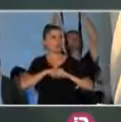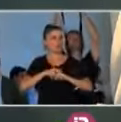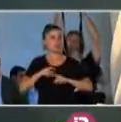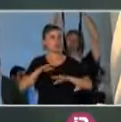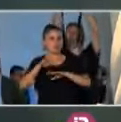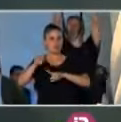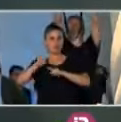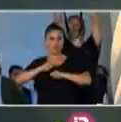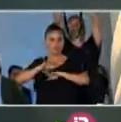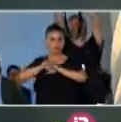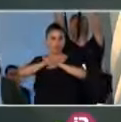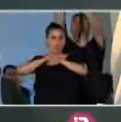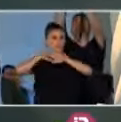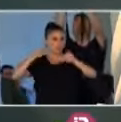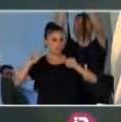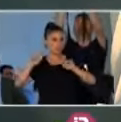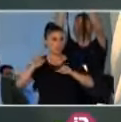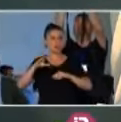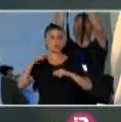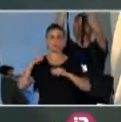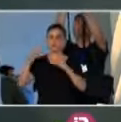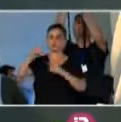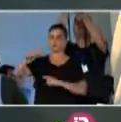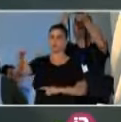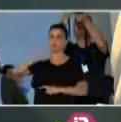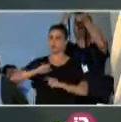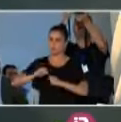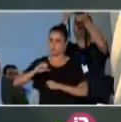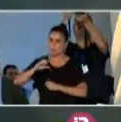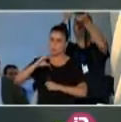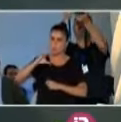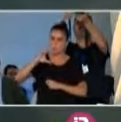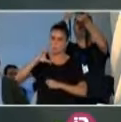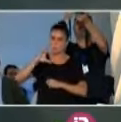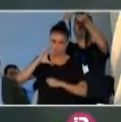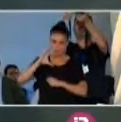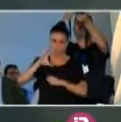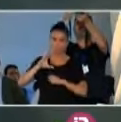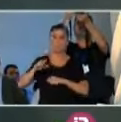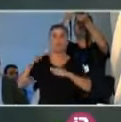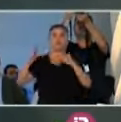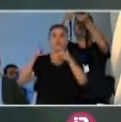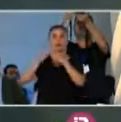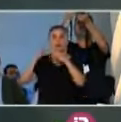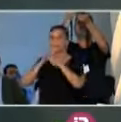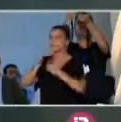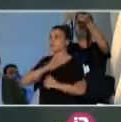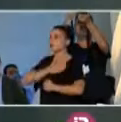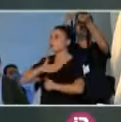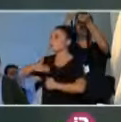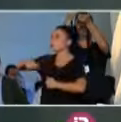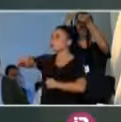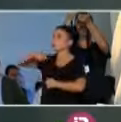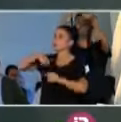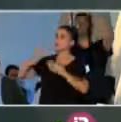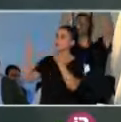llocs de treball de més qualitat, que pugen els salaris, que els nostres joves poden quedar a casa nostra després d'haver estudiat, i que són aquests